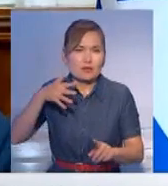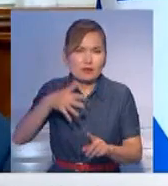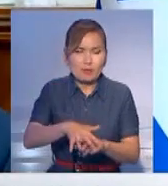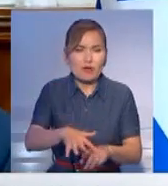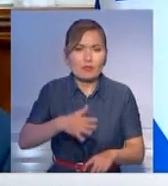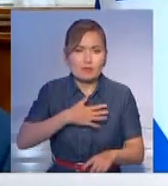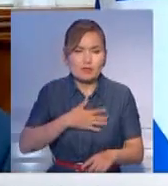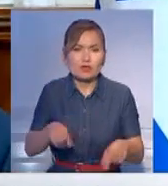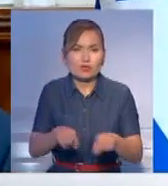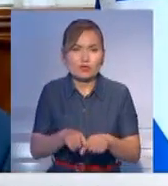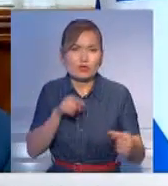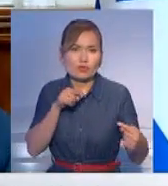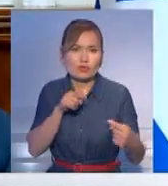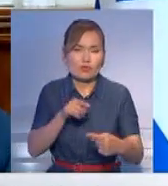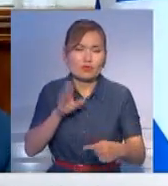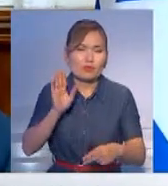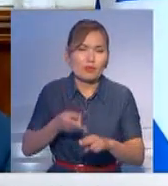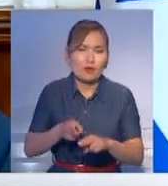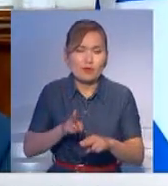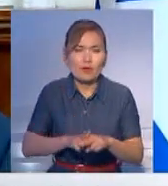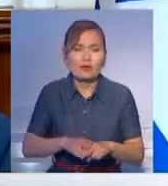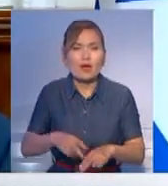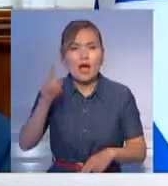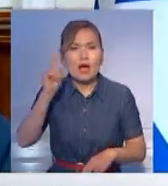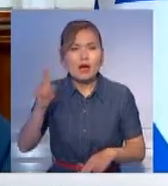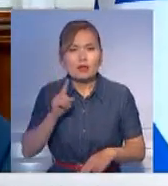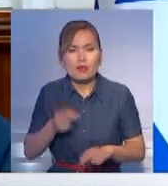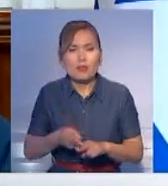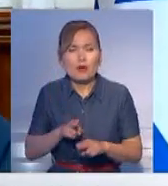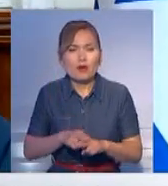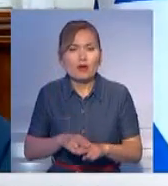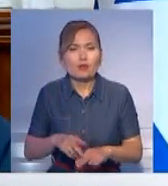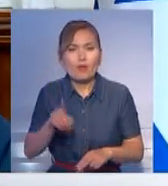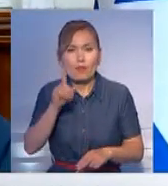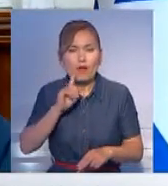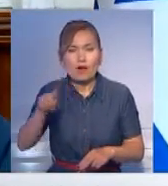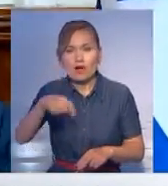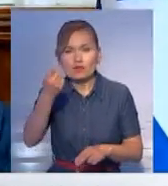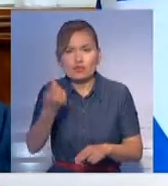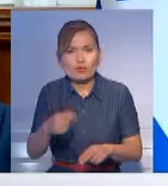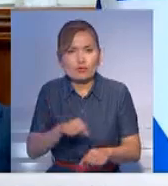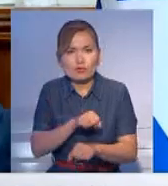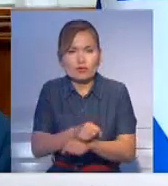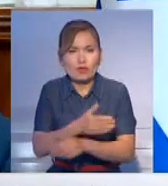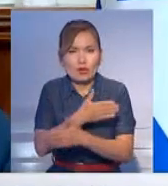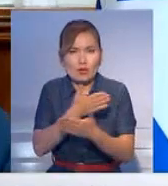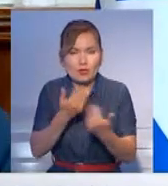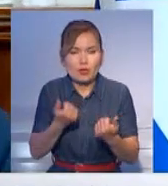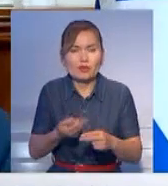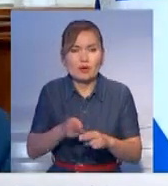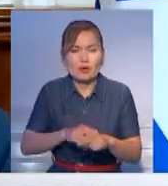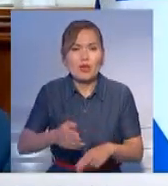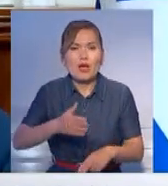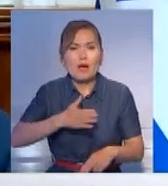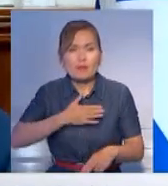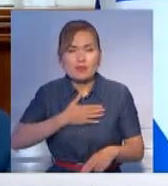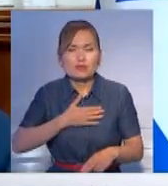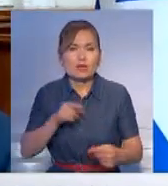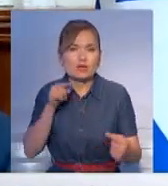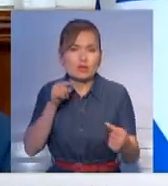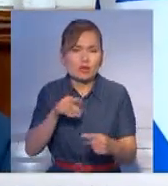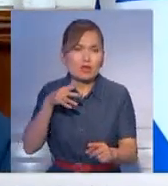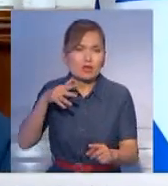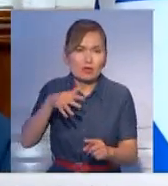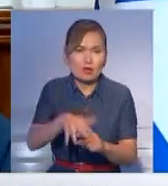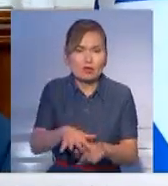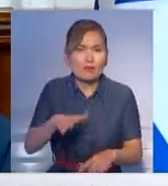Кешегі жасалған соққы соның дәлелі. Олар Израиль атысты тоқтатуға келісті деп жатыр екен. Бұл жалған ақпар. Бізге жасалған шабуылға